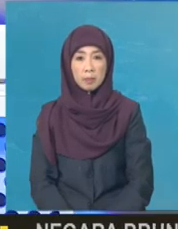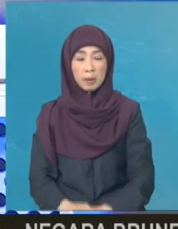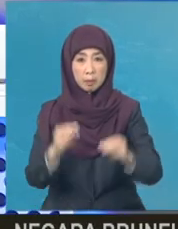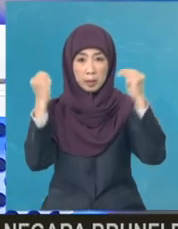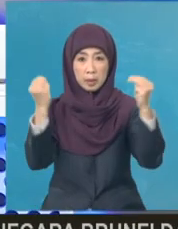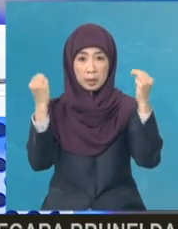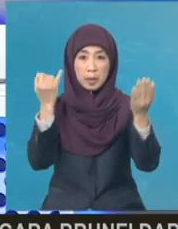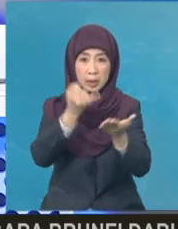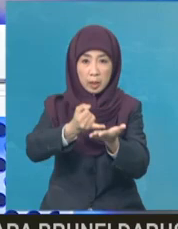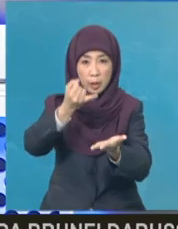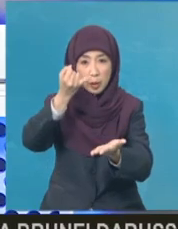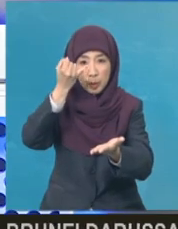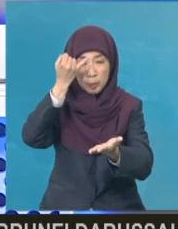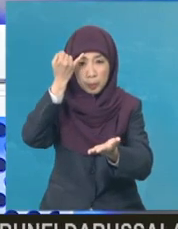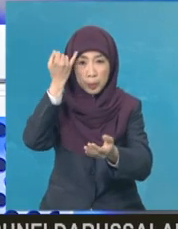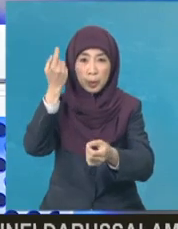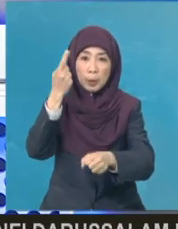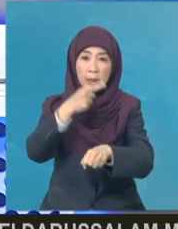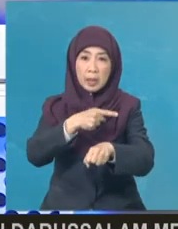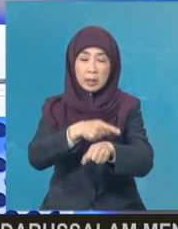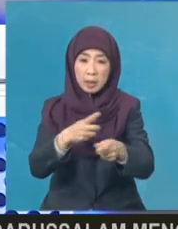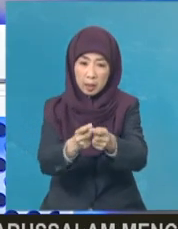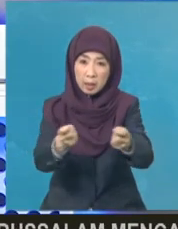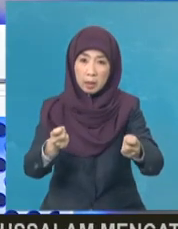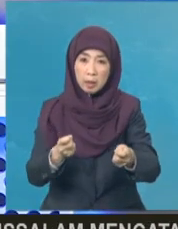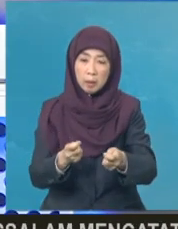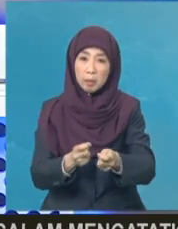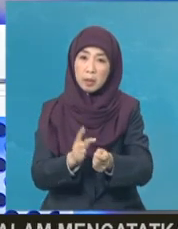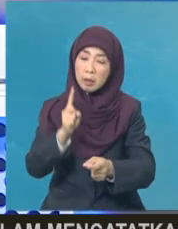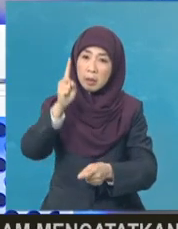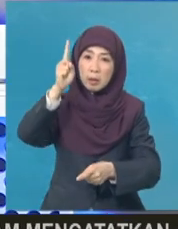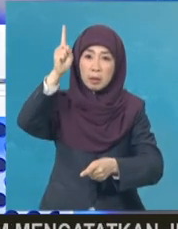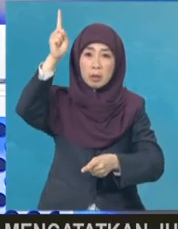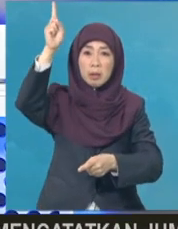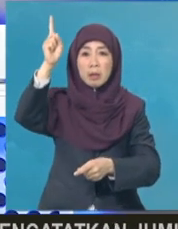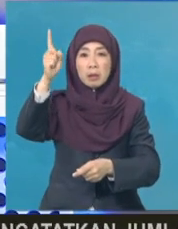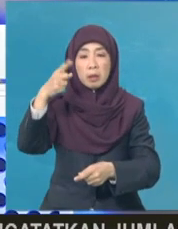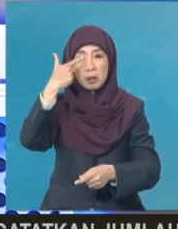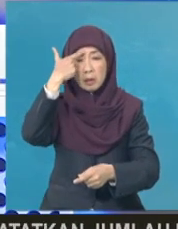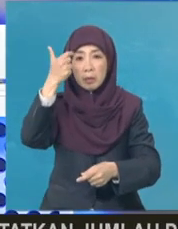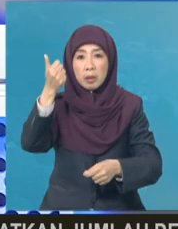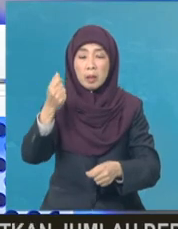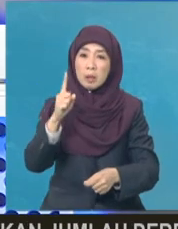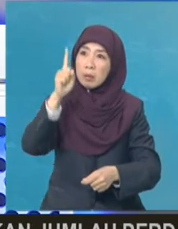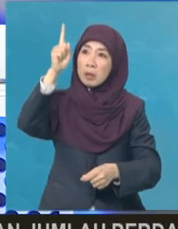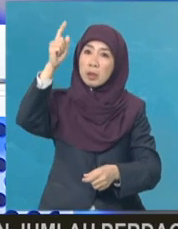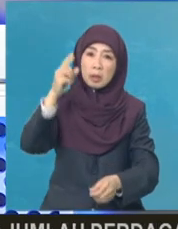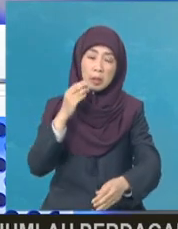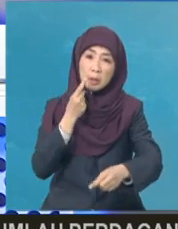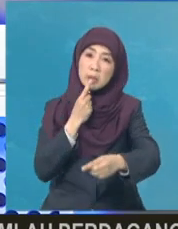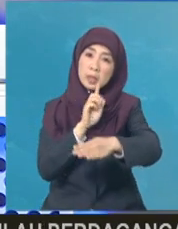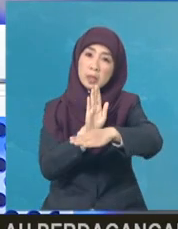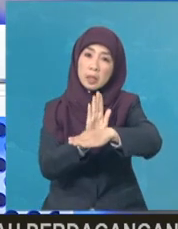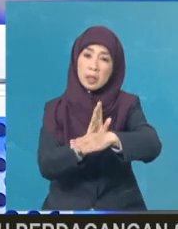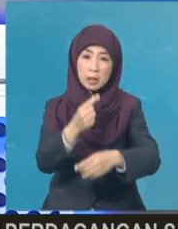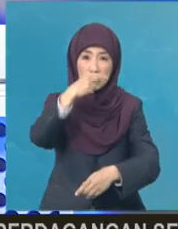Hai majelis ilmu merupakan saat dan tempat yang mulia di sisi Allah Subhanahu Wa Ta'ala karena Allah telah menjanjikan banyak